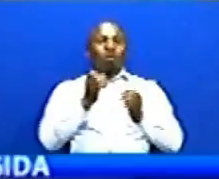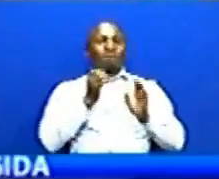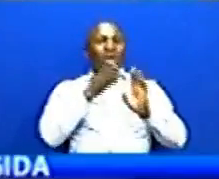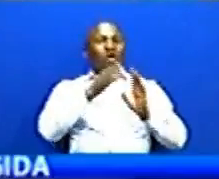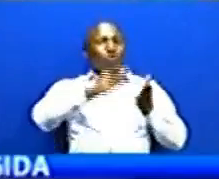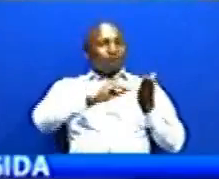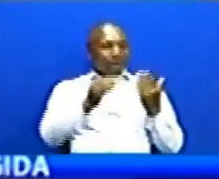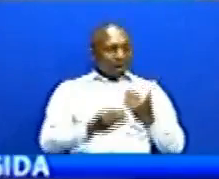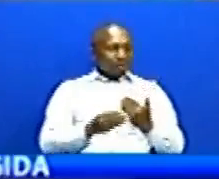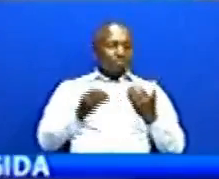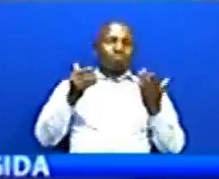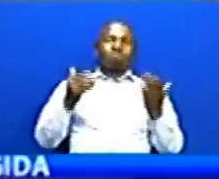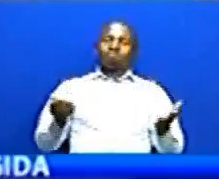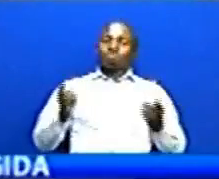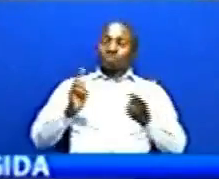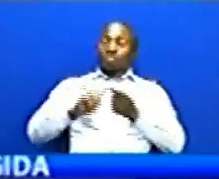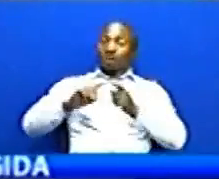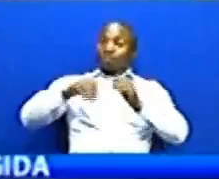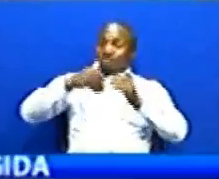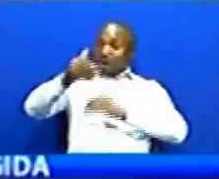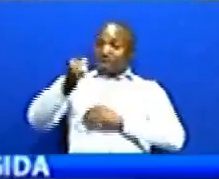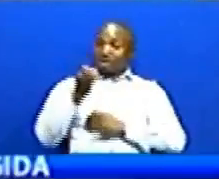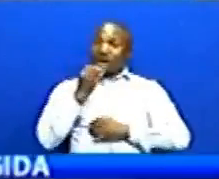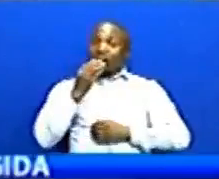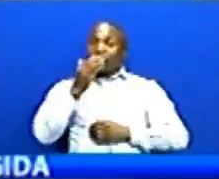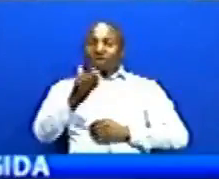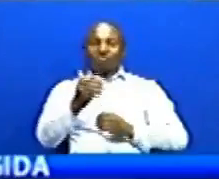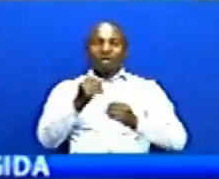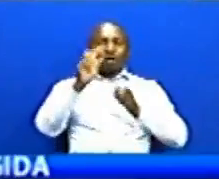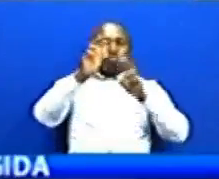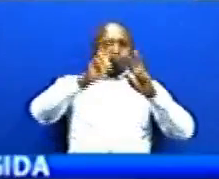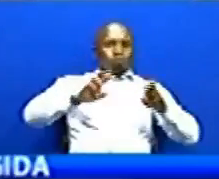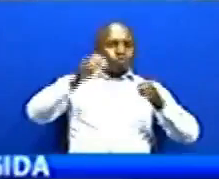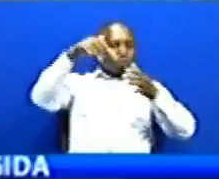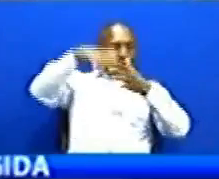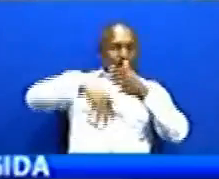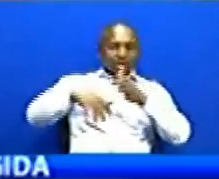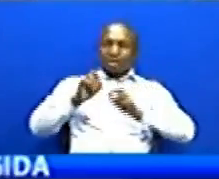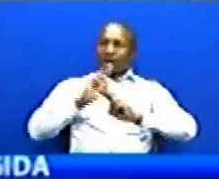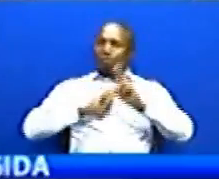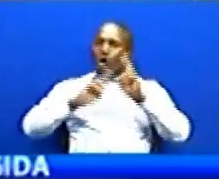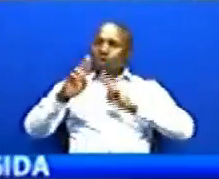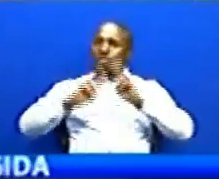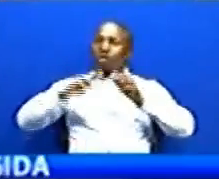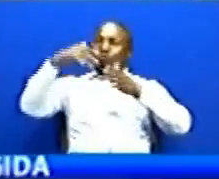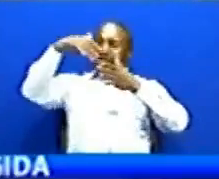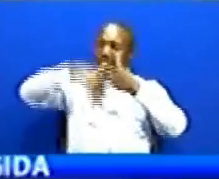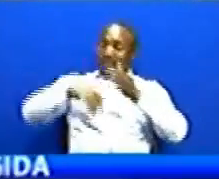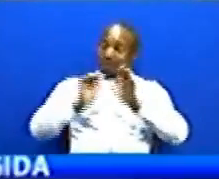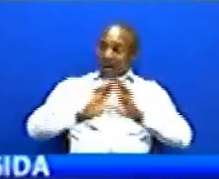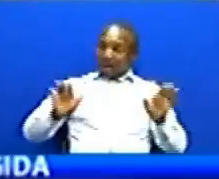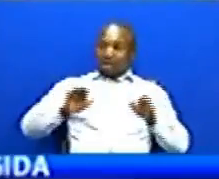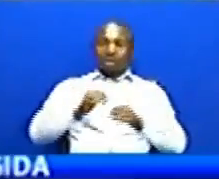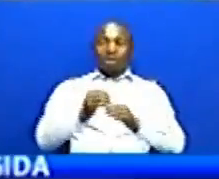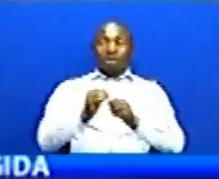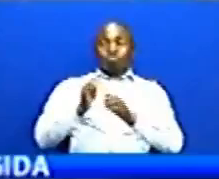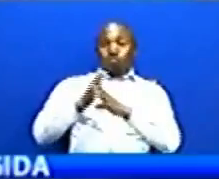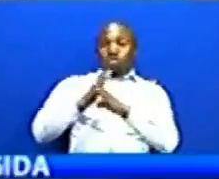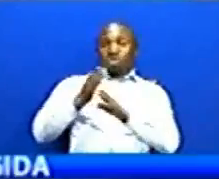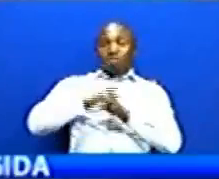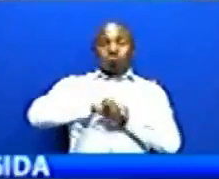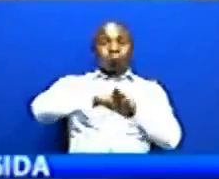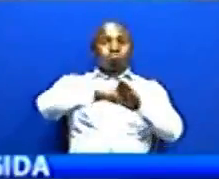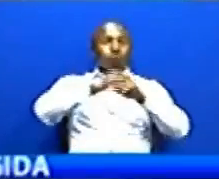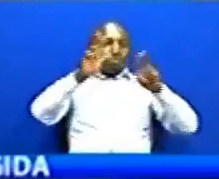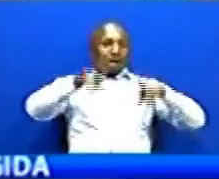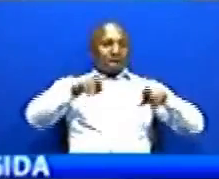ilikuwa ni nini? Lakini baada ya taarifa hizo na uchunguzi wa kina na mahojiano ya kina kishafanyika, mtuhumiwa atafikishwa mahakamani kwa mashtaka